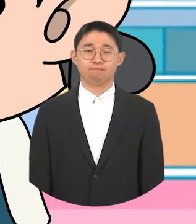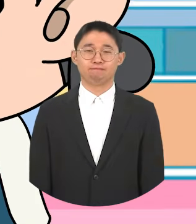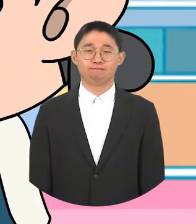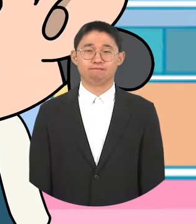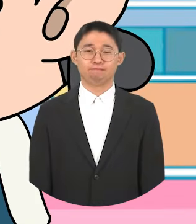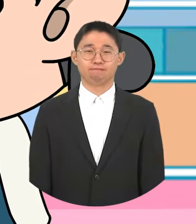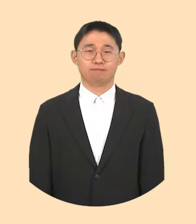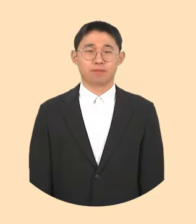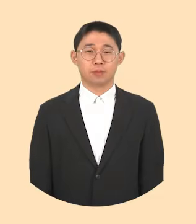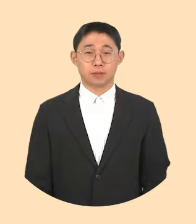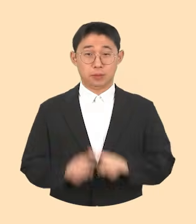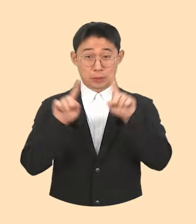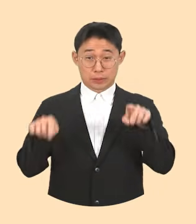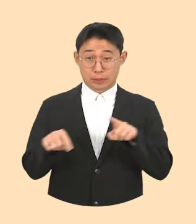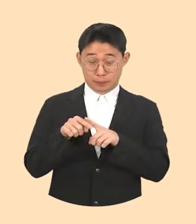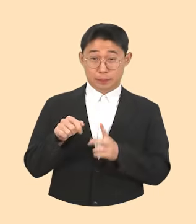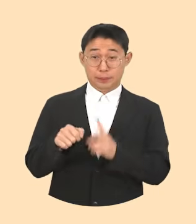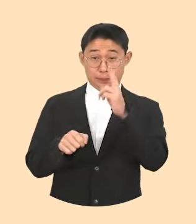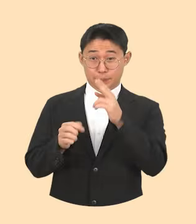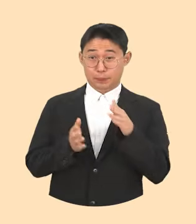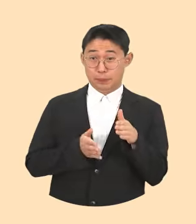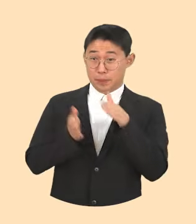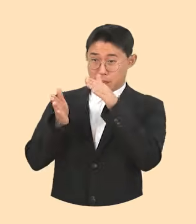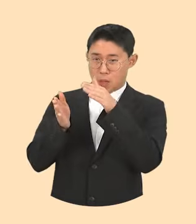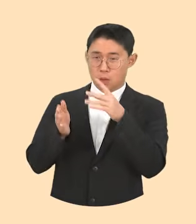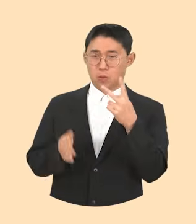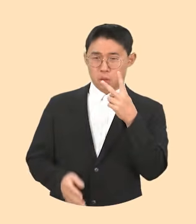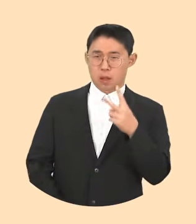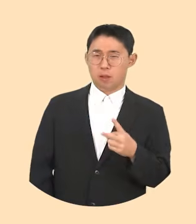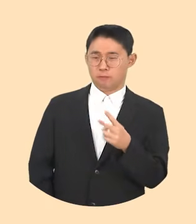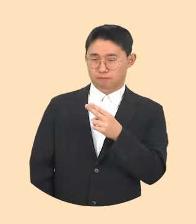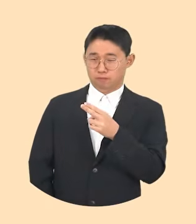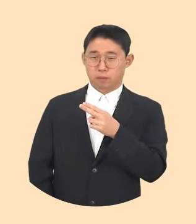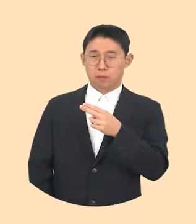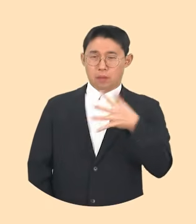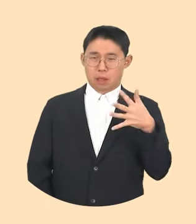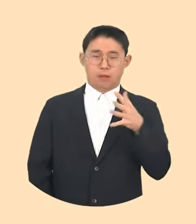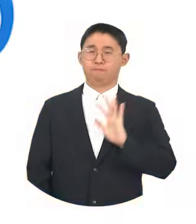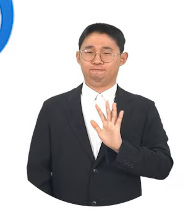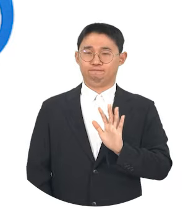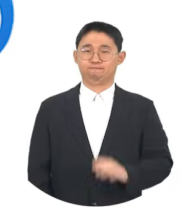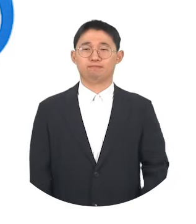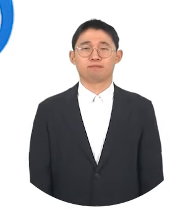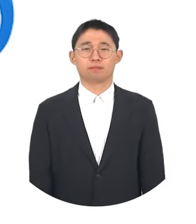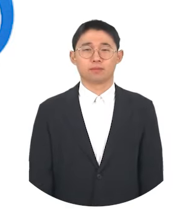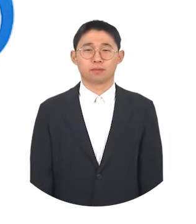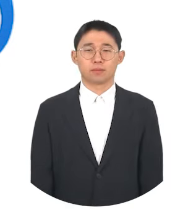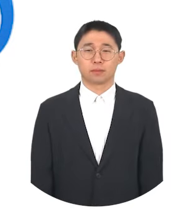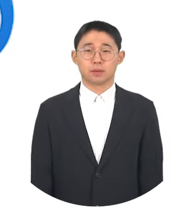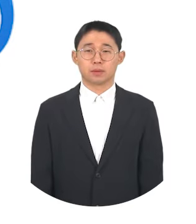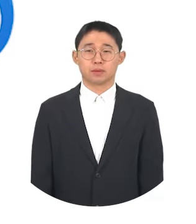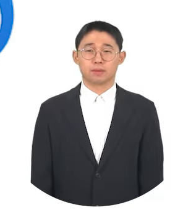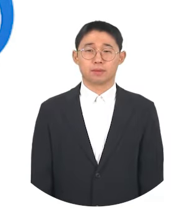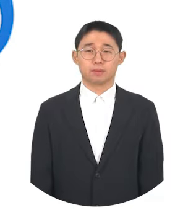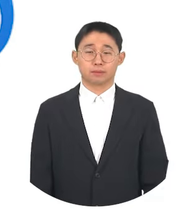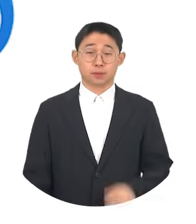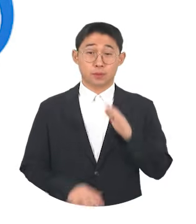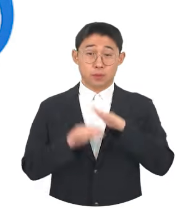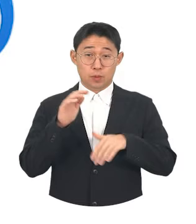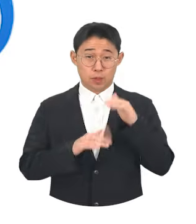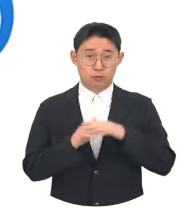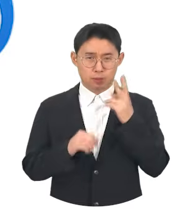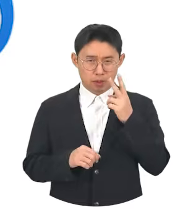잘라요. 종이를 자르는 방향 쪽으로 손가락을 놓지 않아요. 종이를 자를 때 가위가 움직이는